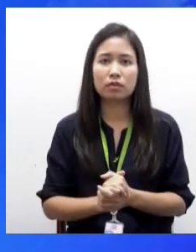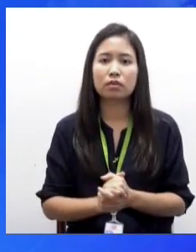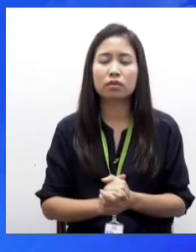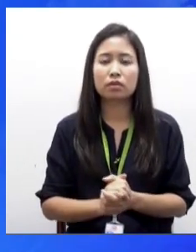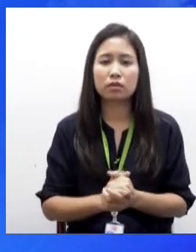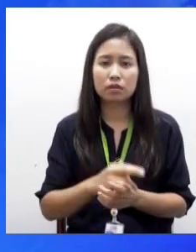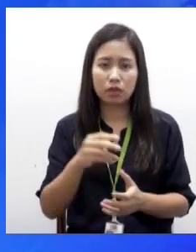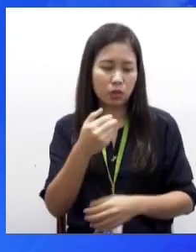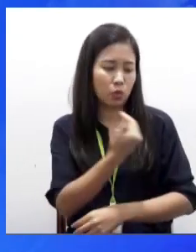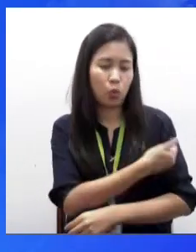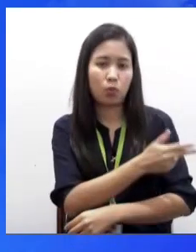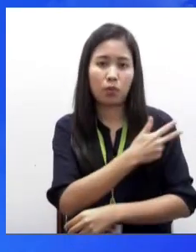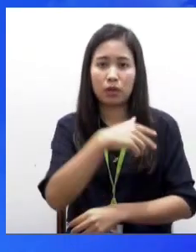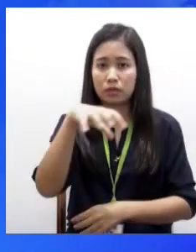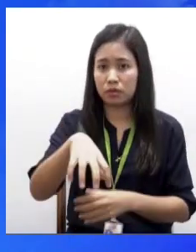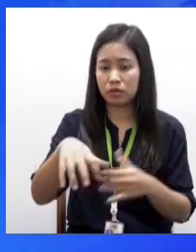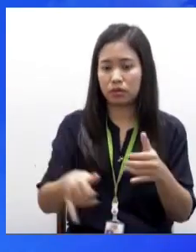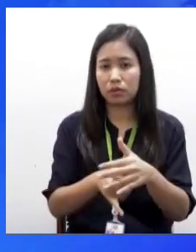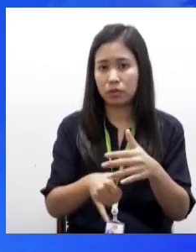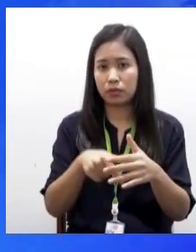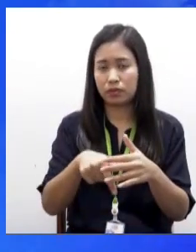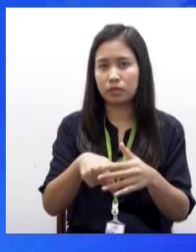คนแต่ณวันนี้ครับที่กำลังรักษาอยู่ที่โรงพยาบาลเพียง1167